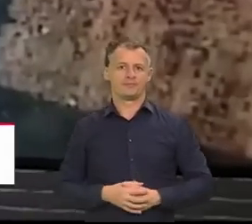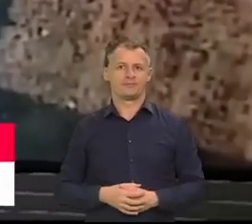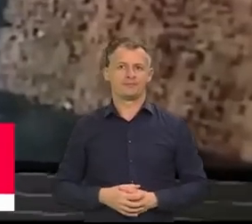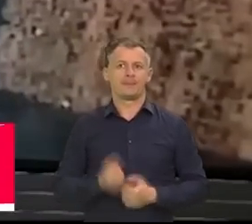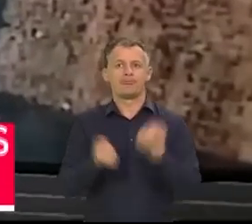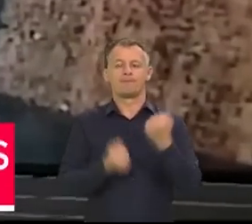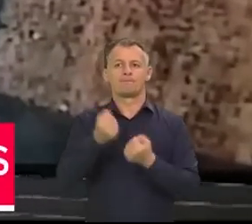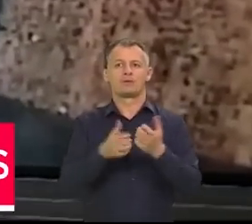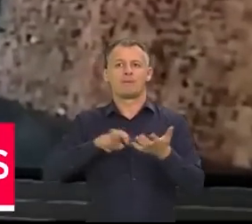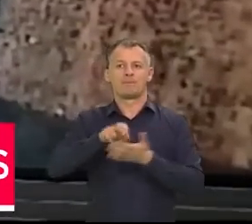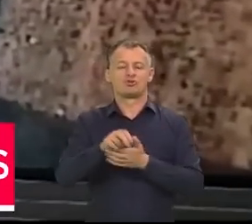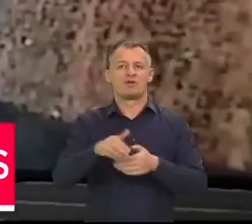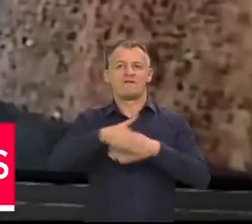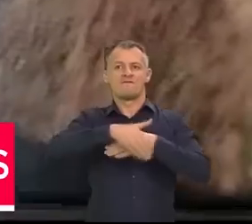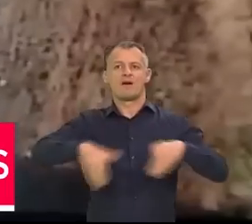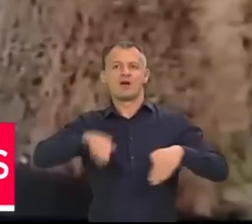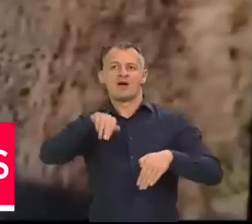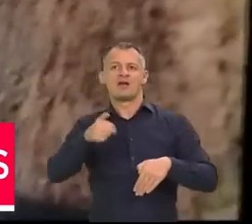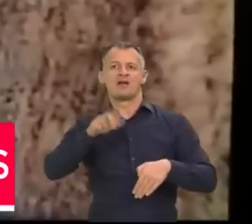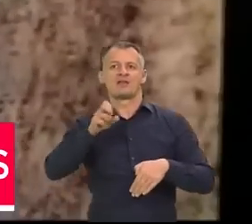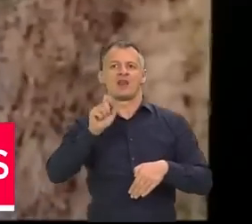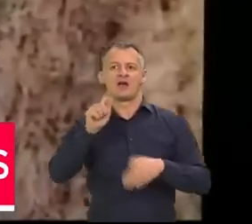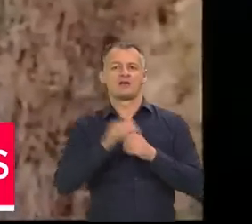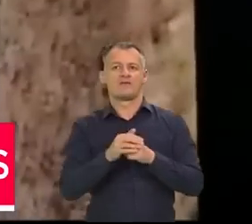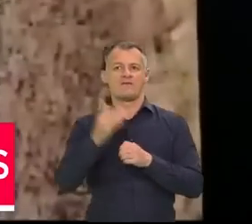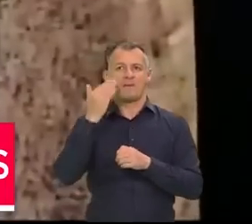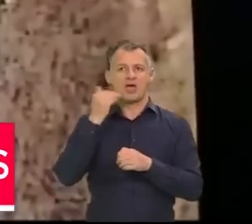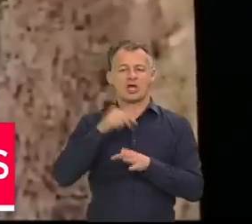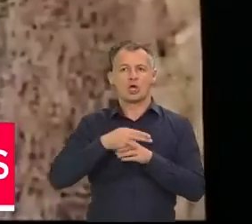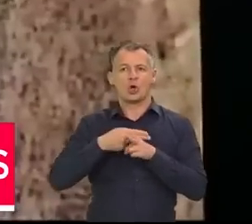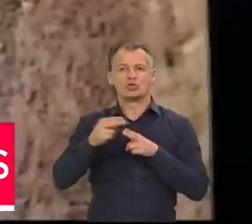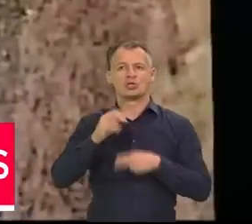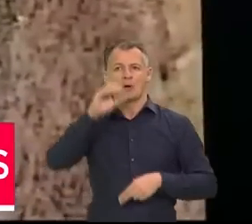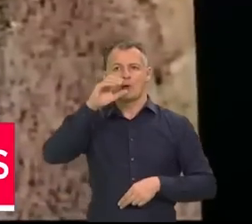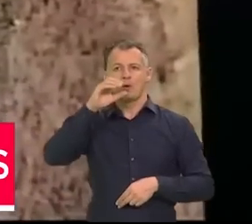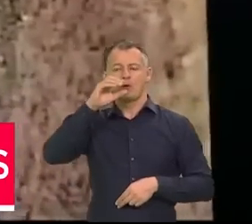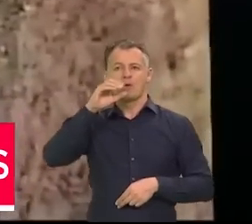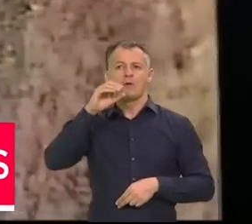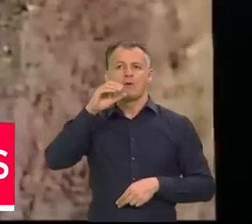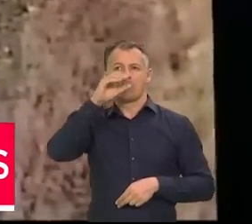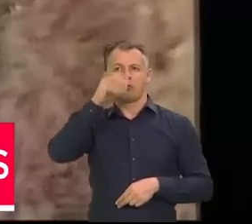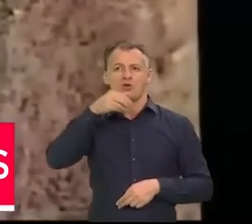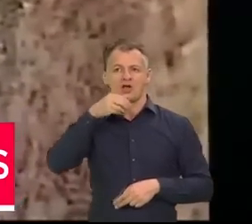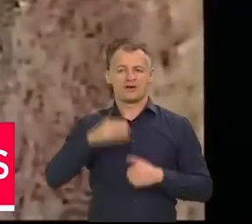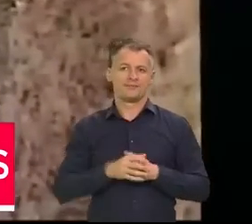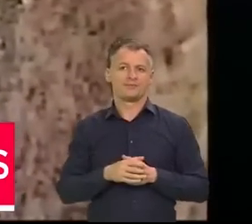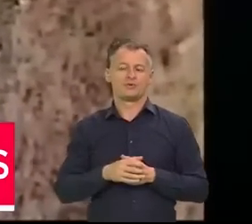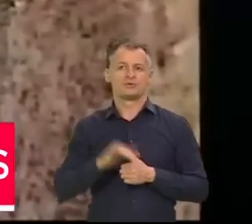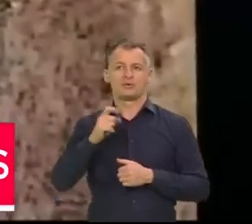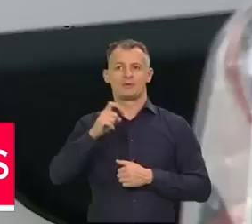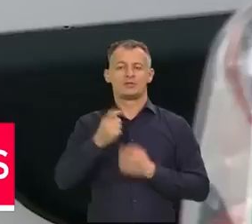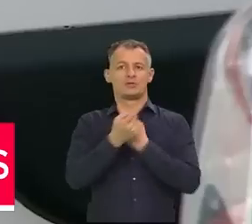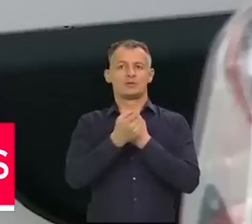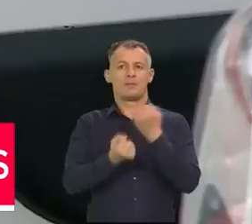În mașina care rula spre Vama Nădlac se aflau femeia de origine bulgară care conducea și bărbatul de 62 de ani cetățean francez. Pe bancheta din spate